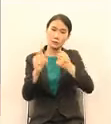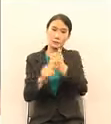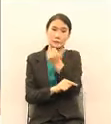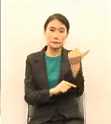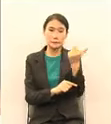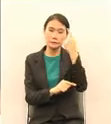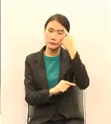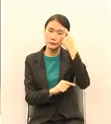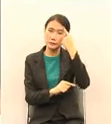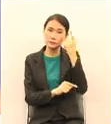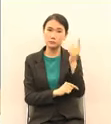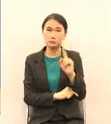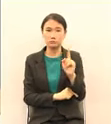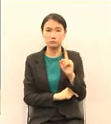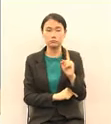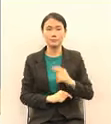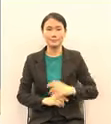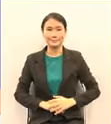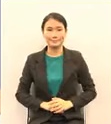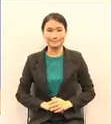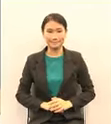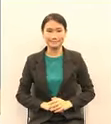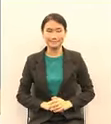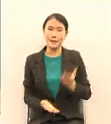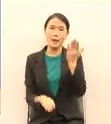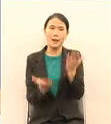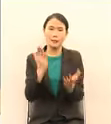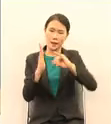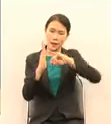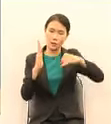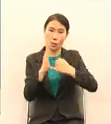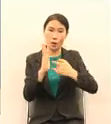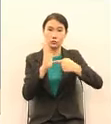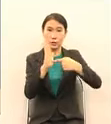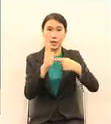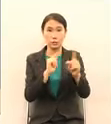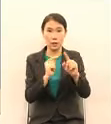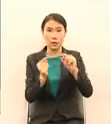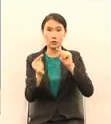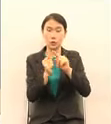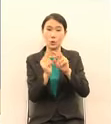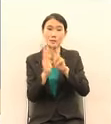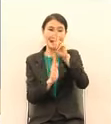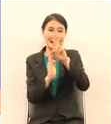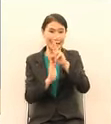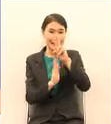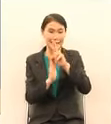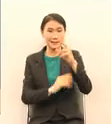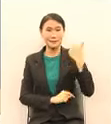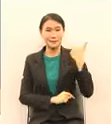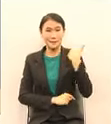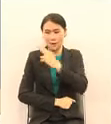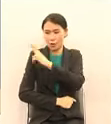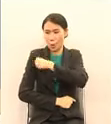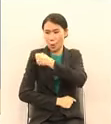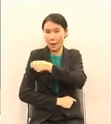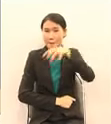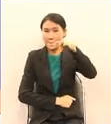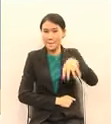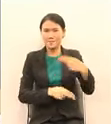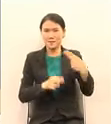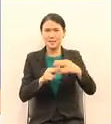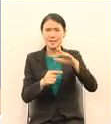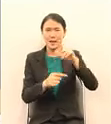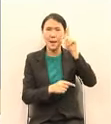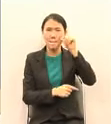ก็ขึ้นอยู่กับบริบทของแต่ละแห่งตัวอย่างเช่นในจังหวัดเชียงรายมีโรงพยาบาลแม่ฟ้าหลวงซึ่